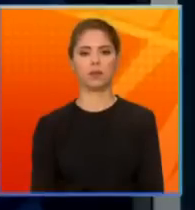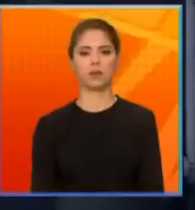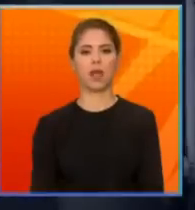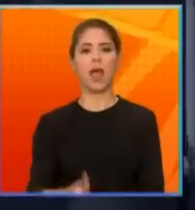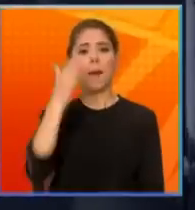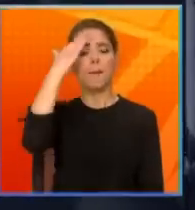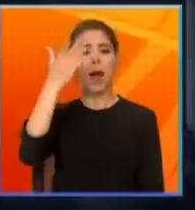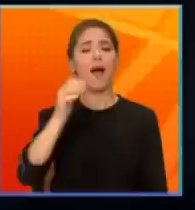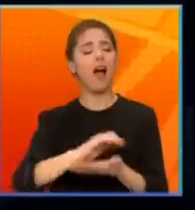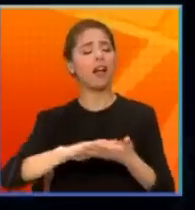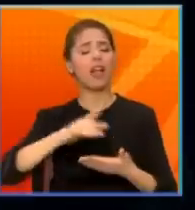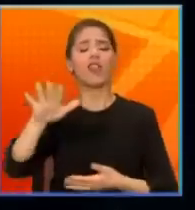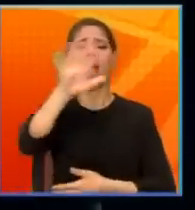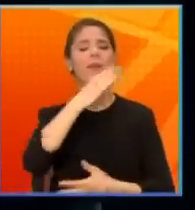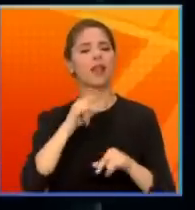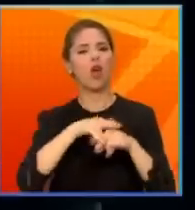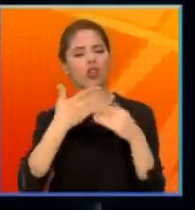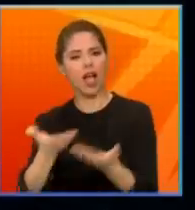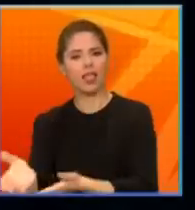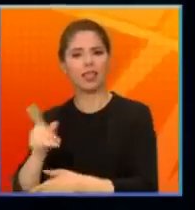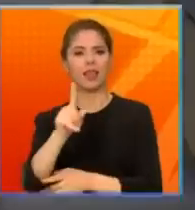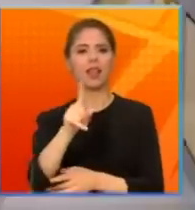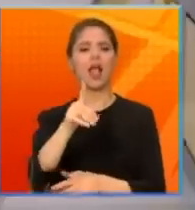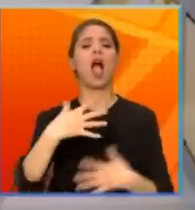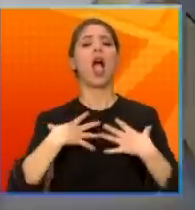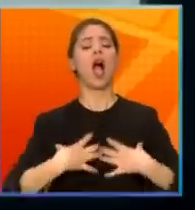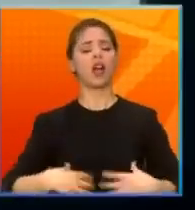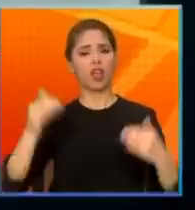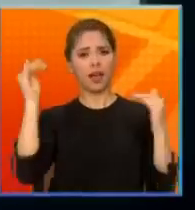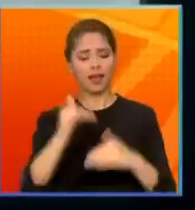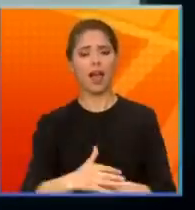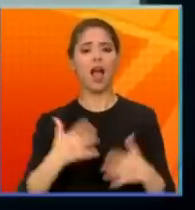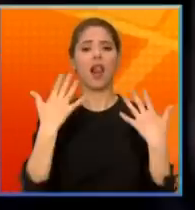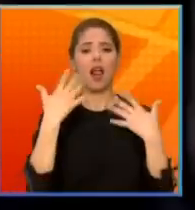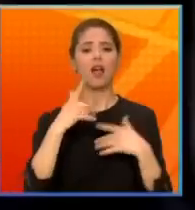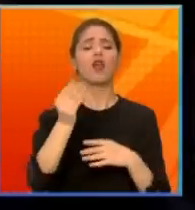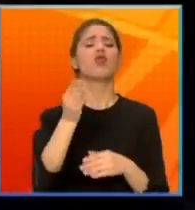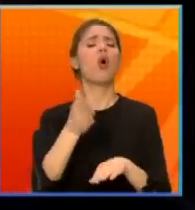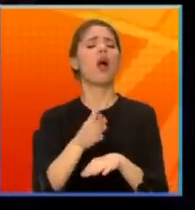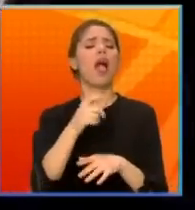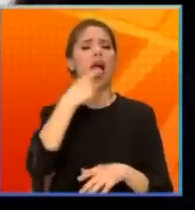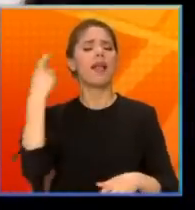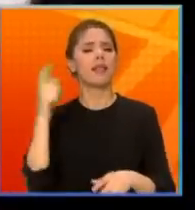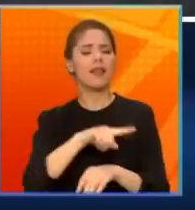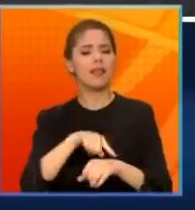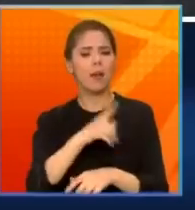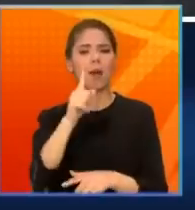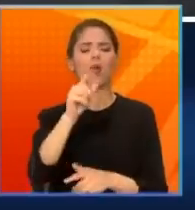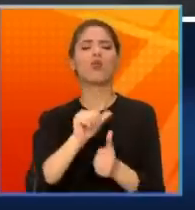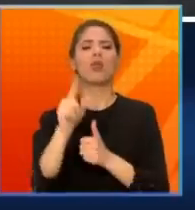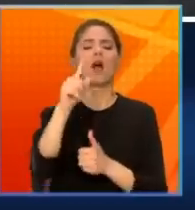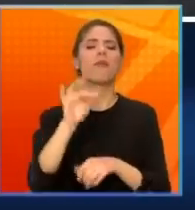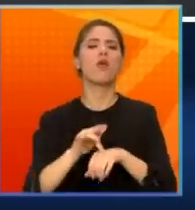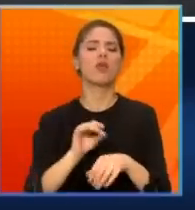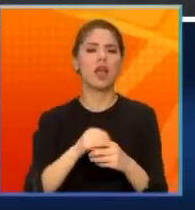Merhaba arkadaşlar. Hepiniz hoş geldiniz. Ses akciğerden gelen havanın çok eski zamanlarda uzak bir ülkede. Diyelim